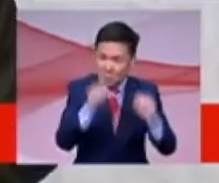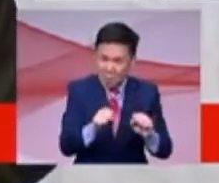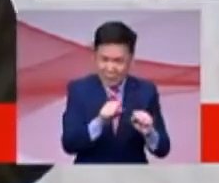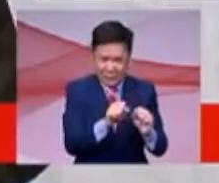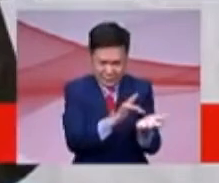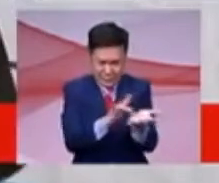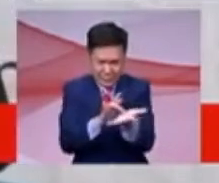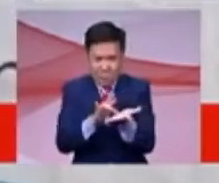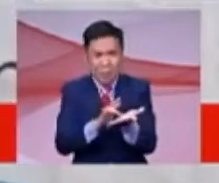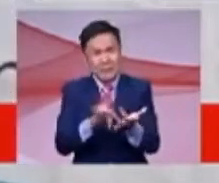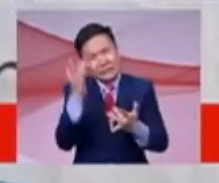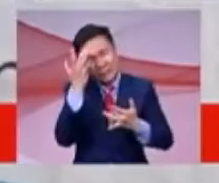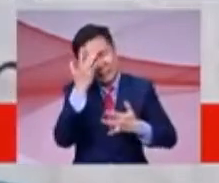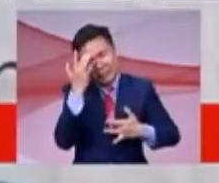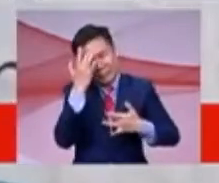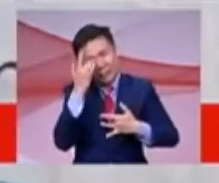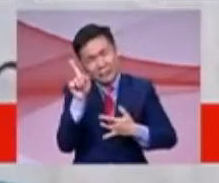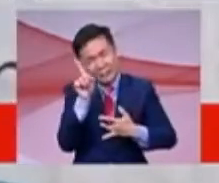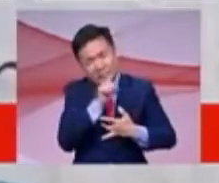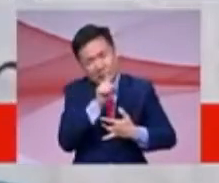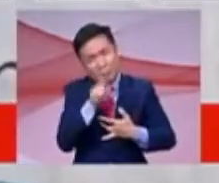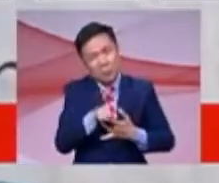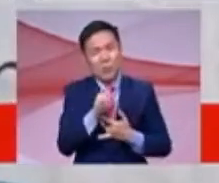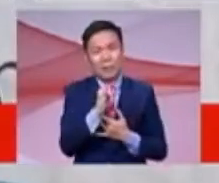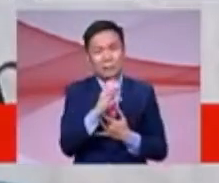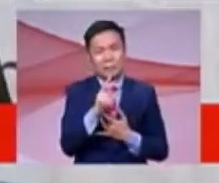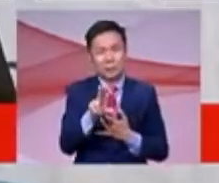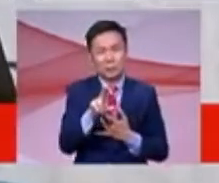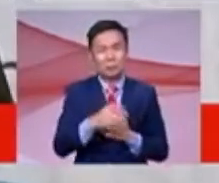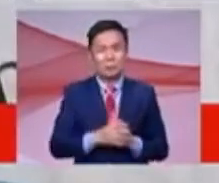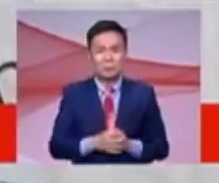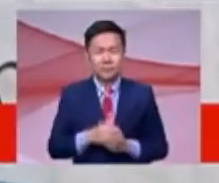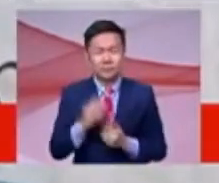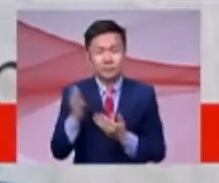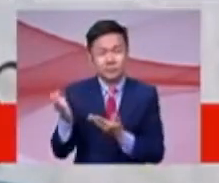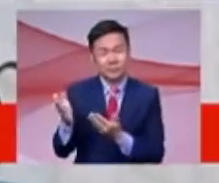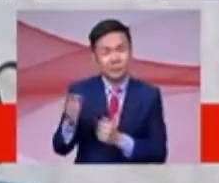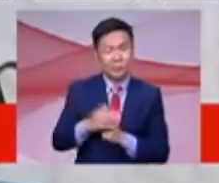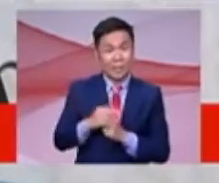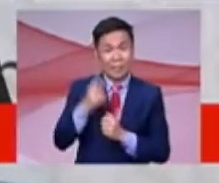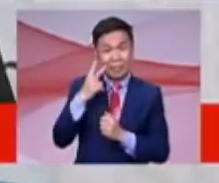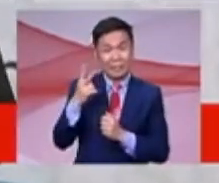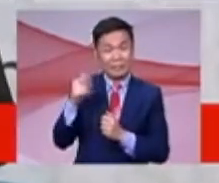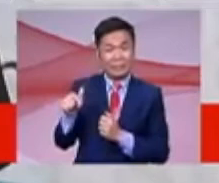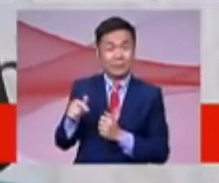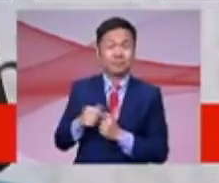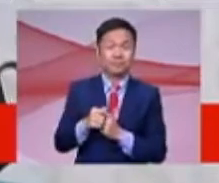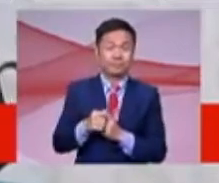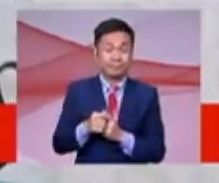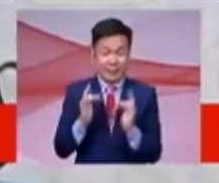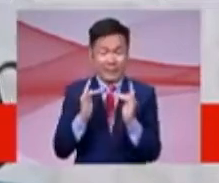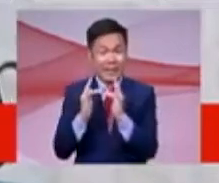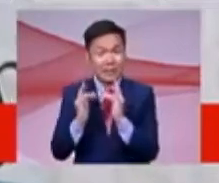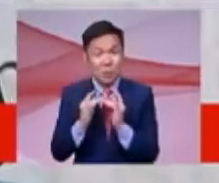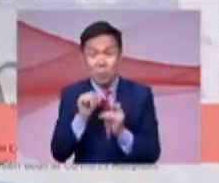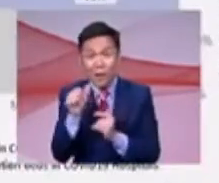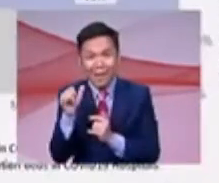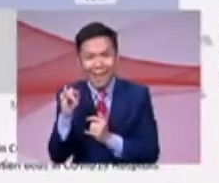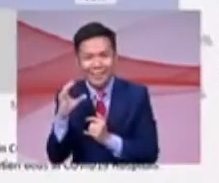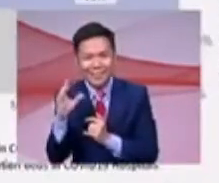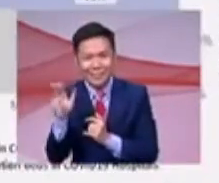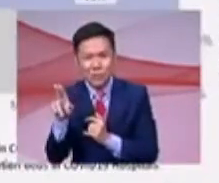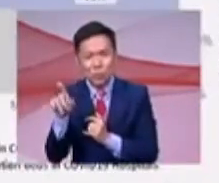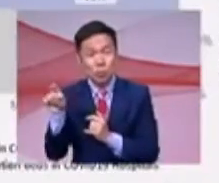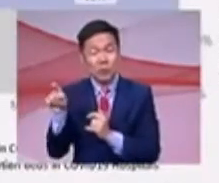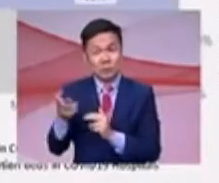pesakit-pesakit kita. Next. Dan inilah peningkatan yang kita lihat, bilangan dan tren kadar penggunaan katil bukan ICU di